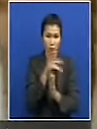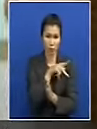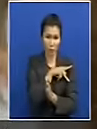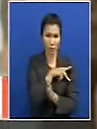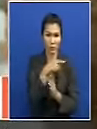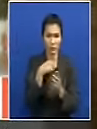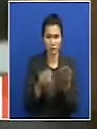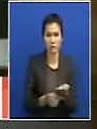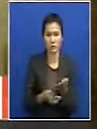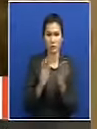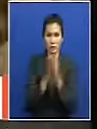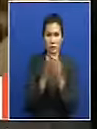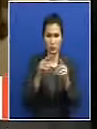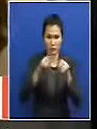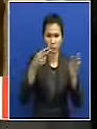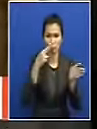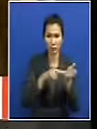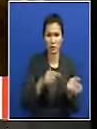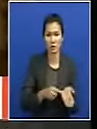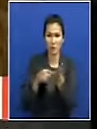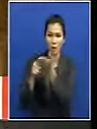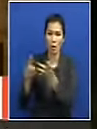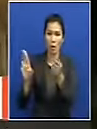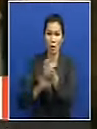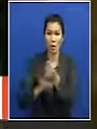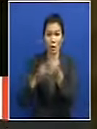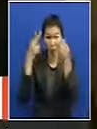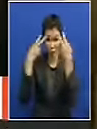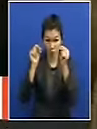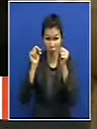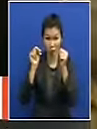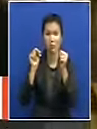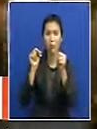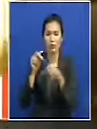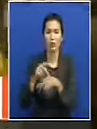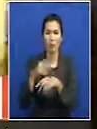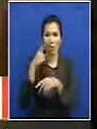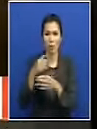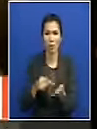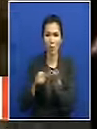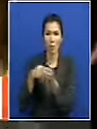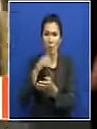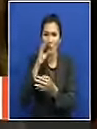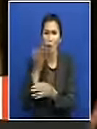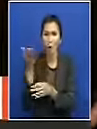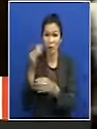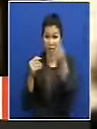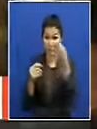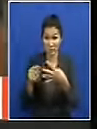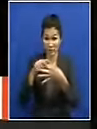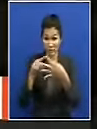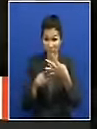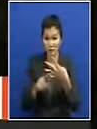ยก็ไปยื่นหนังสือให้กับรองนายกรัฐมนตรีครับพลเอกประวิตรวงษ์สุวรรณนะครับก็เรียกร้อง4ข้อที่เมื่อสัก